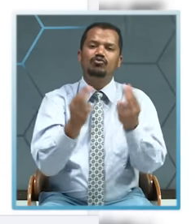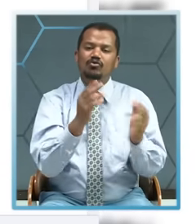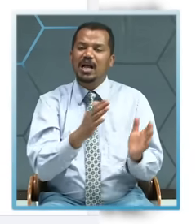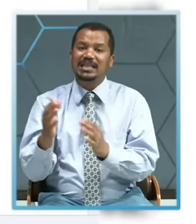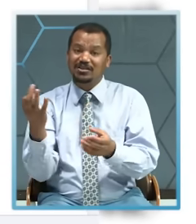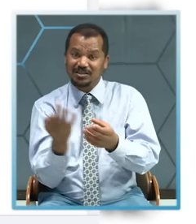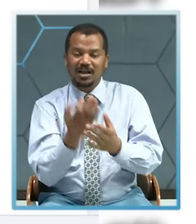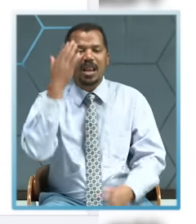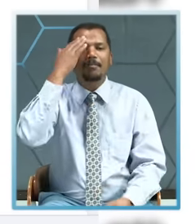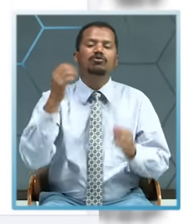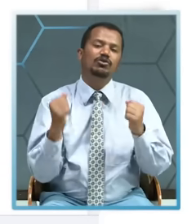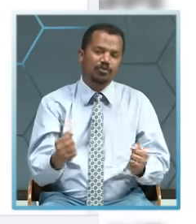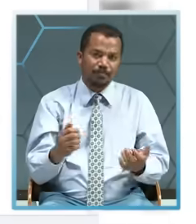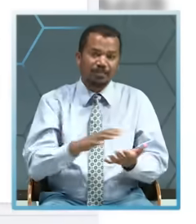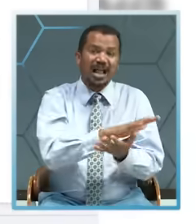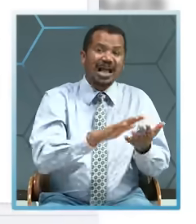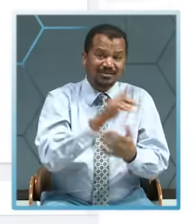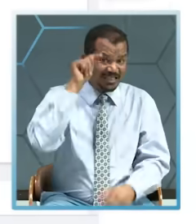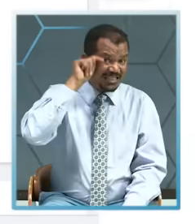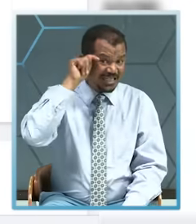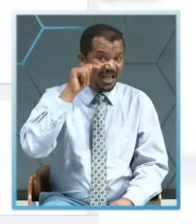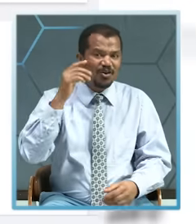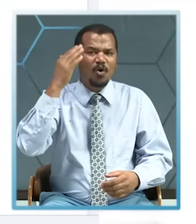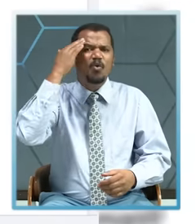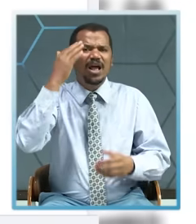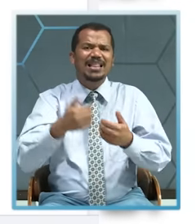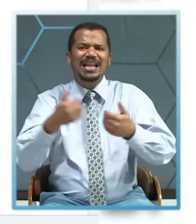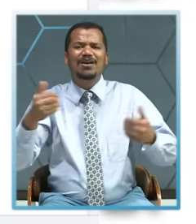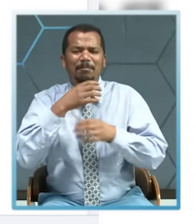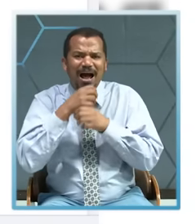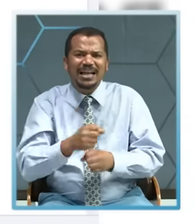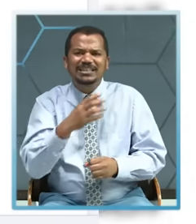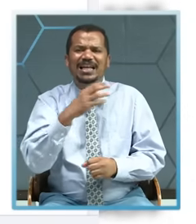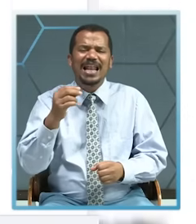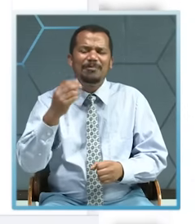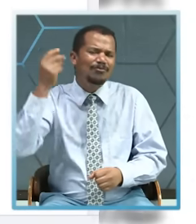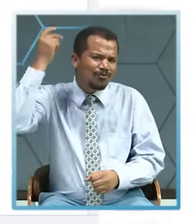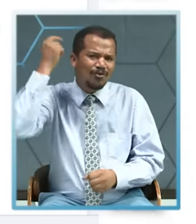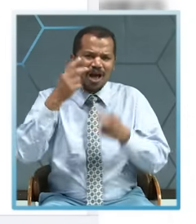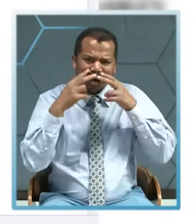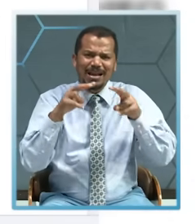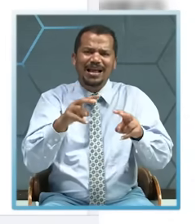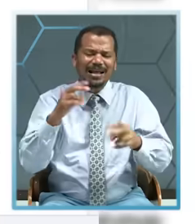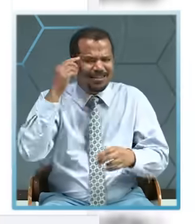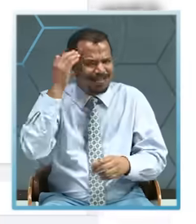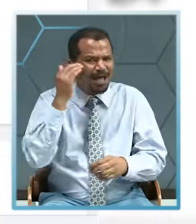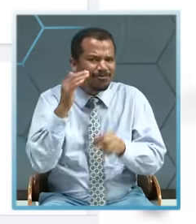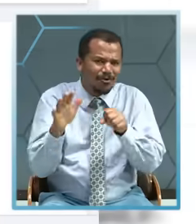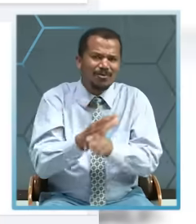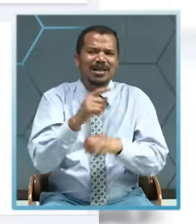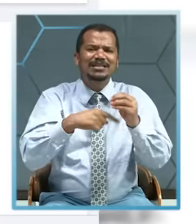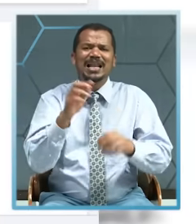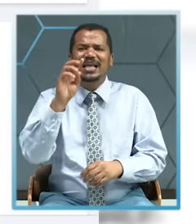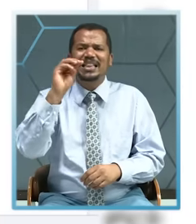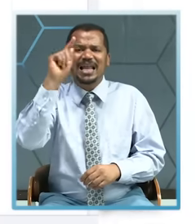ቡድኑ ካዘጋጀው ሰነድ ለማወቅ ተችሏል። አሸባሪው ትህነግ እውቀት የራቀው ባረጀና ባፈጀ አመለካከቶች የታጨቀ